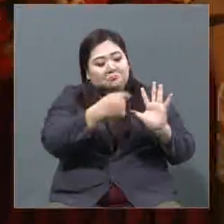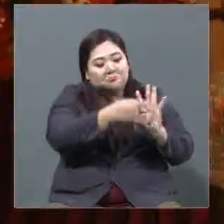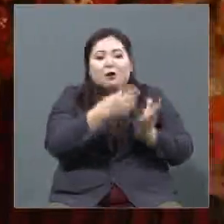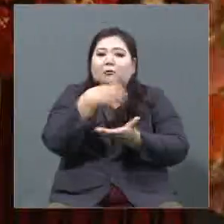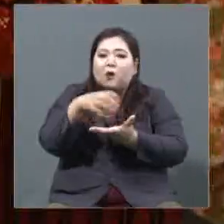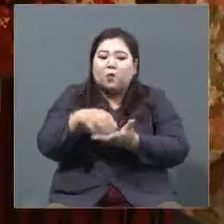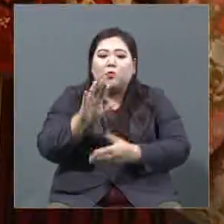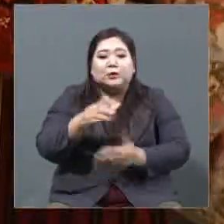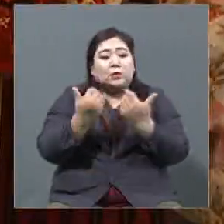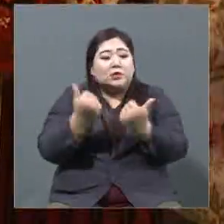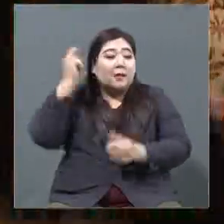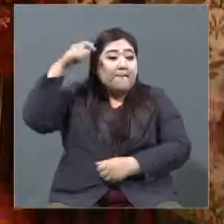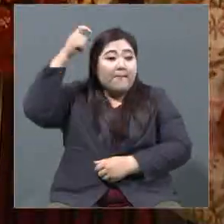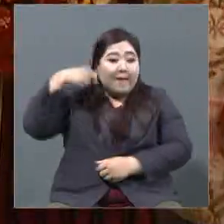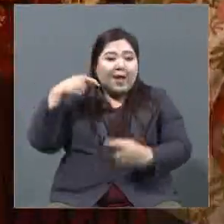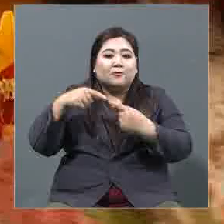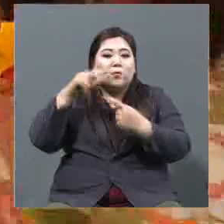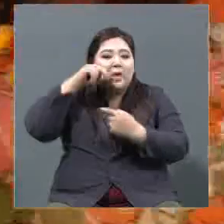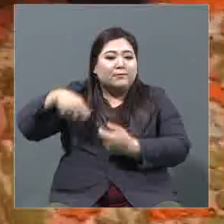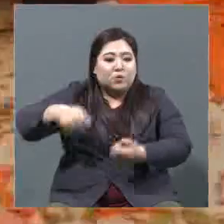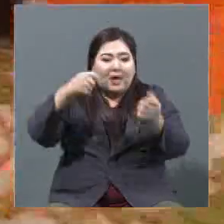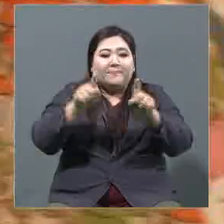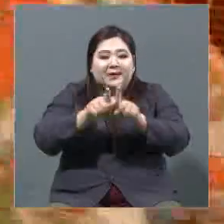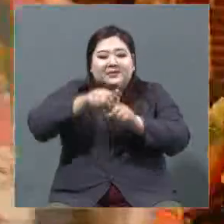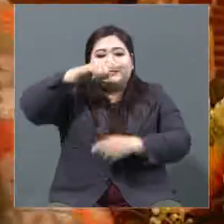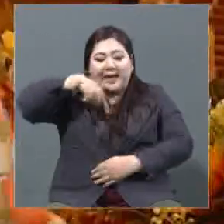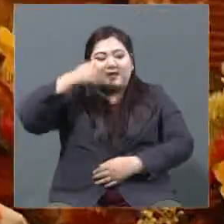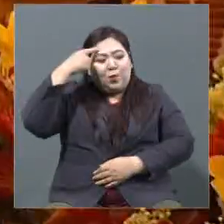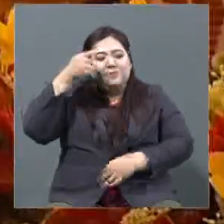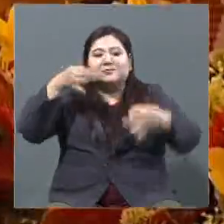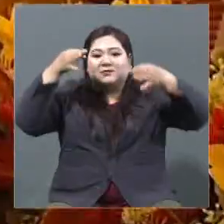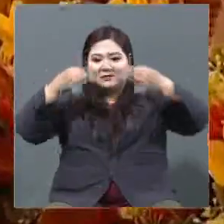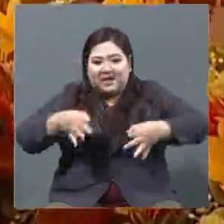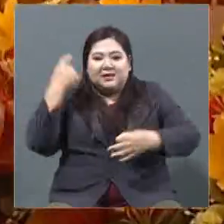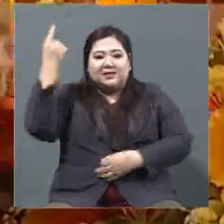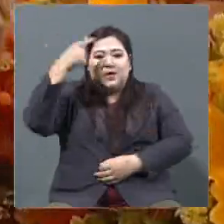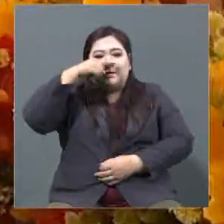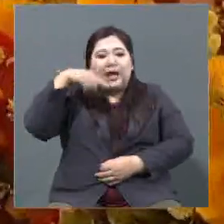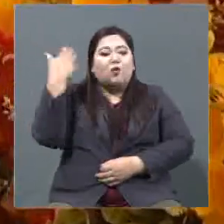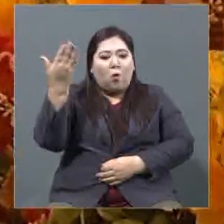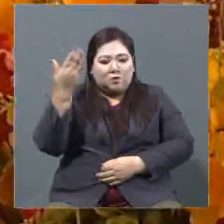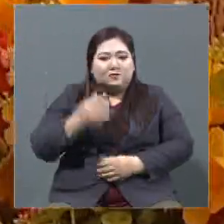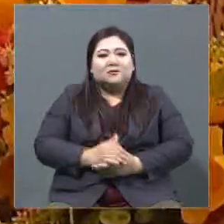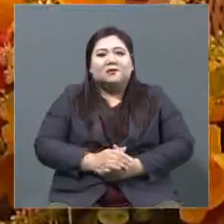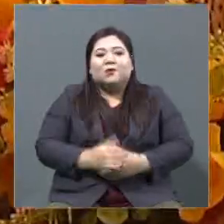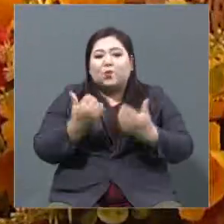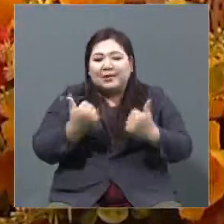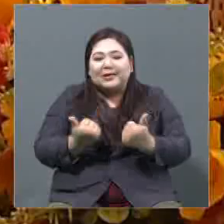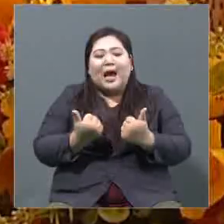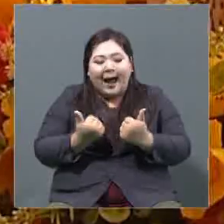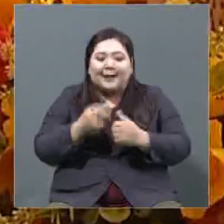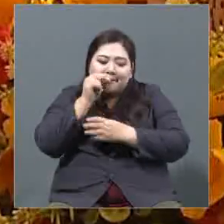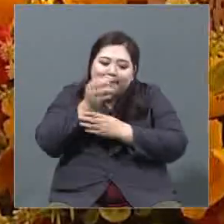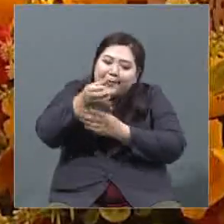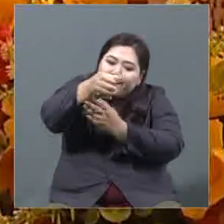ป็นที่พม่าก็จะเป็นเทศกาลสงกรานต์เหมือนกันแต่ก็ตัดสินใจมาฉลองที่ประเทศไทยก่อนโดยวันนี้ก็มาร่วมส่งน้ำพระขอ